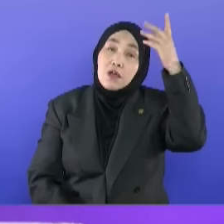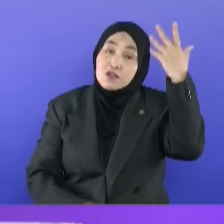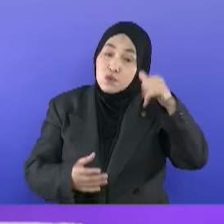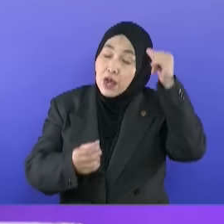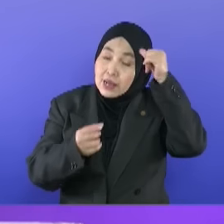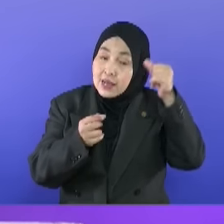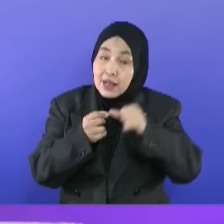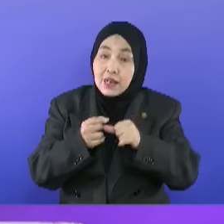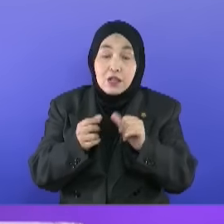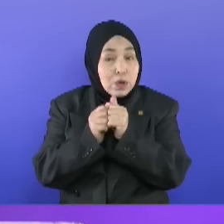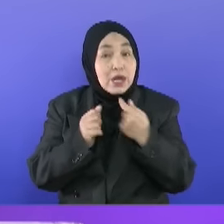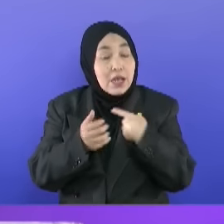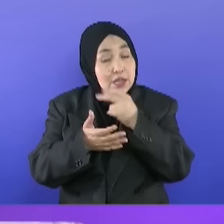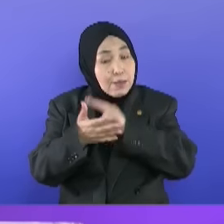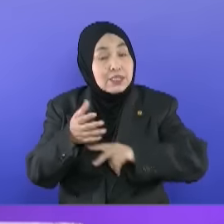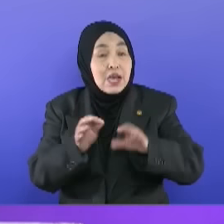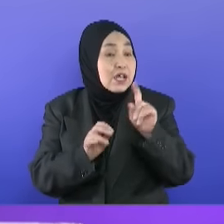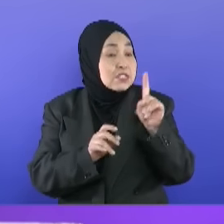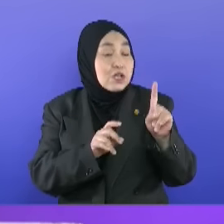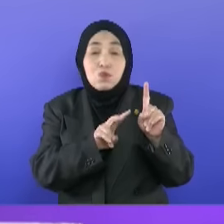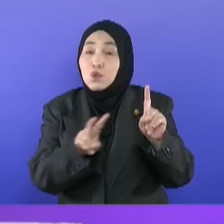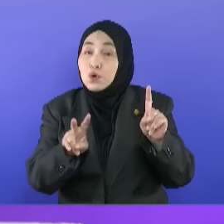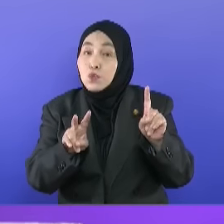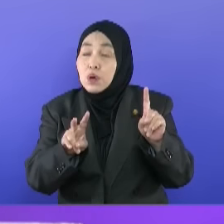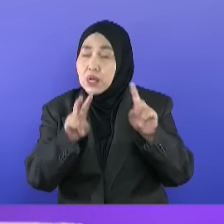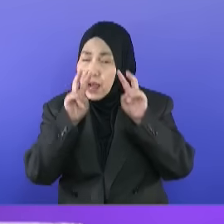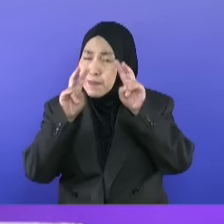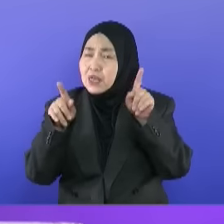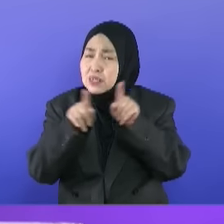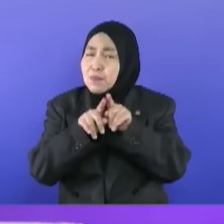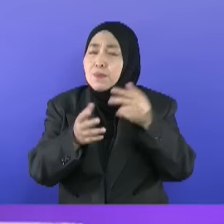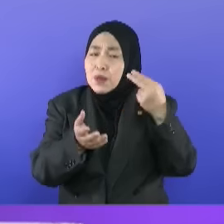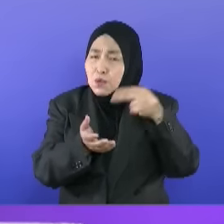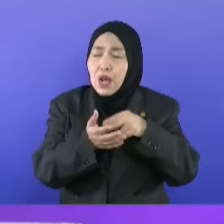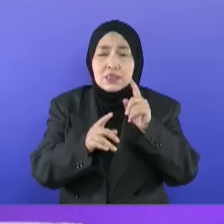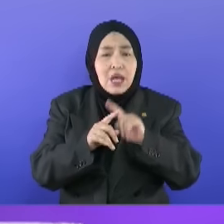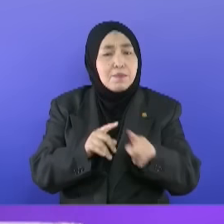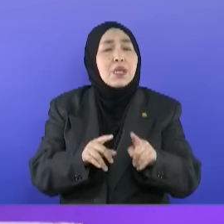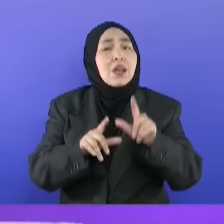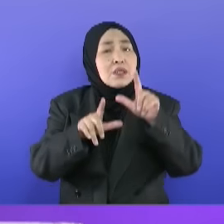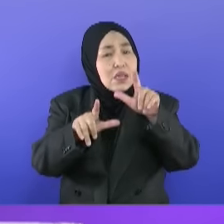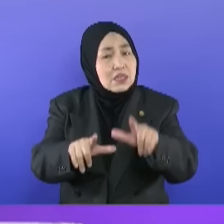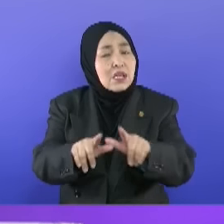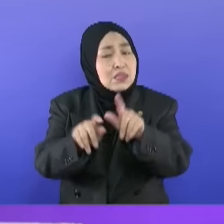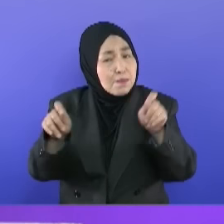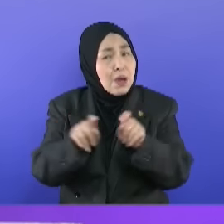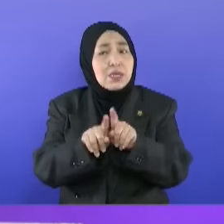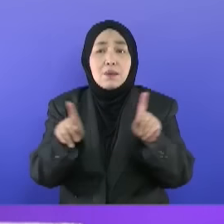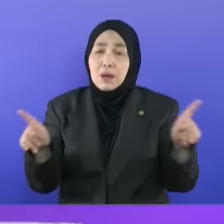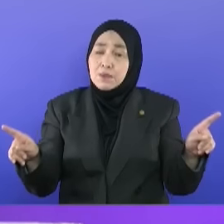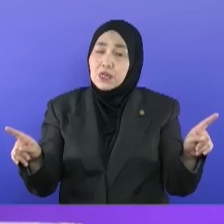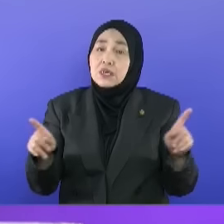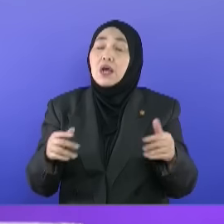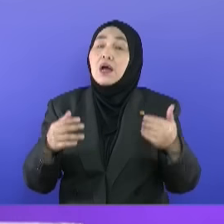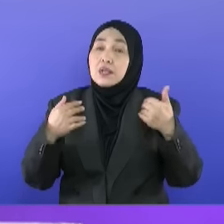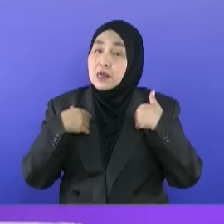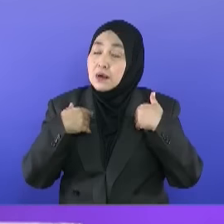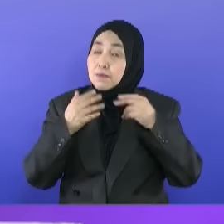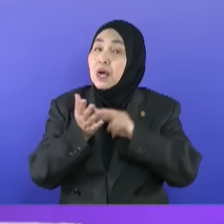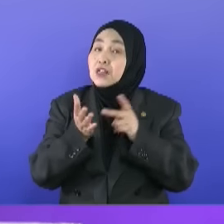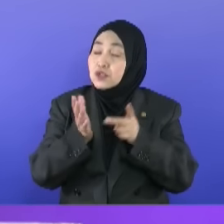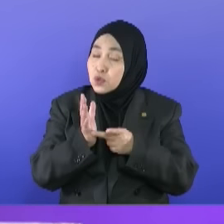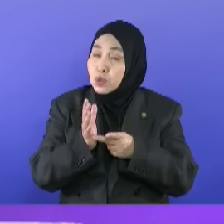ingatkan. Mari sama-sama kita baca ayat 122 yang nampak seperti berulang tetapi letaknya pada tempat yang berbeza mempunyai